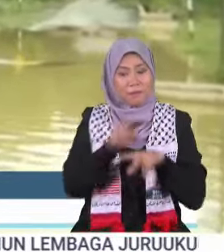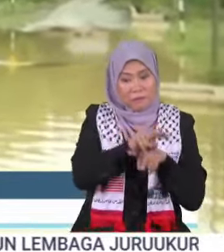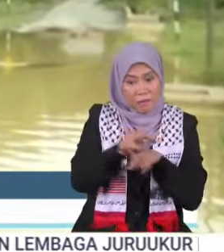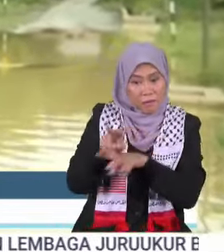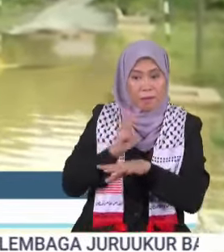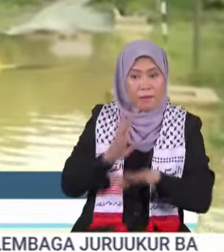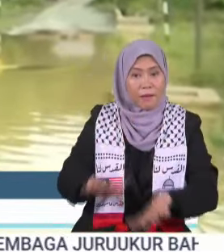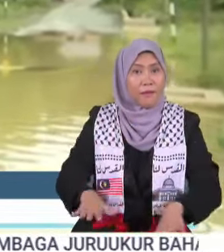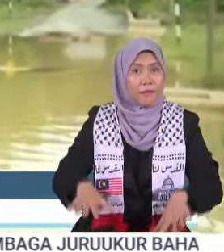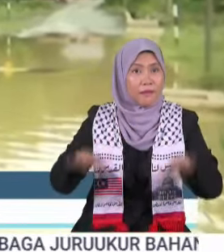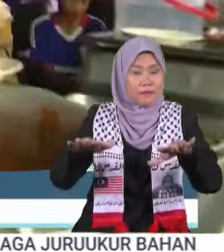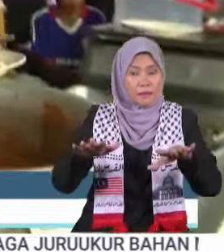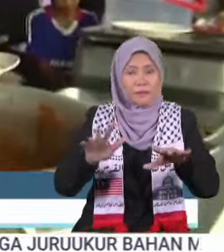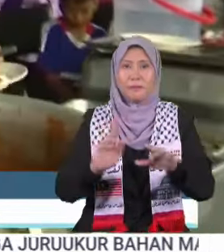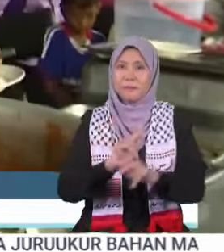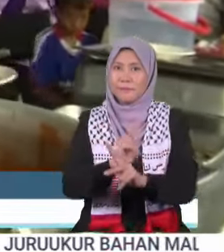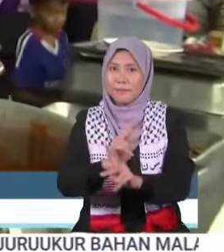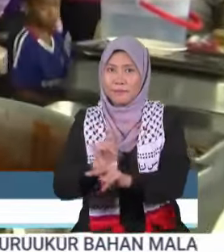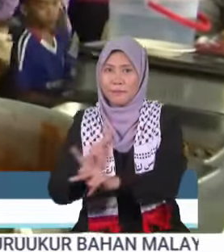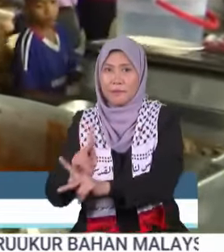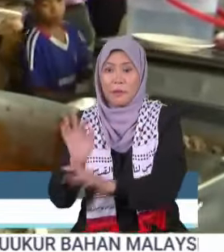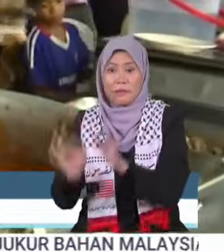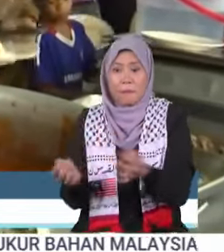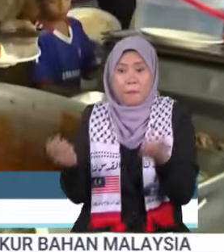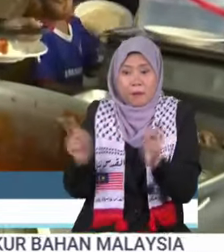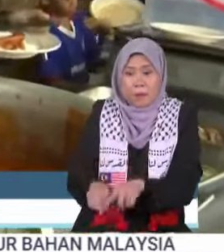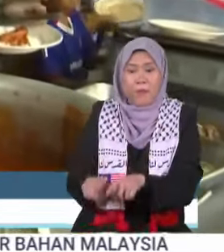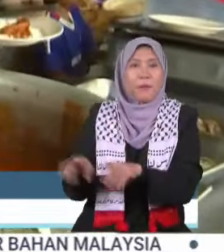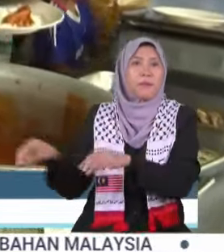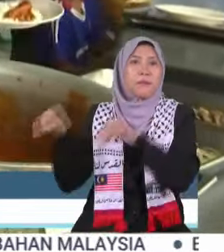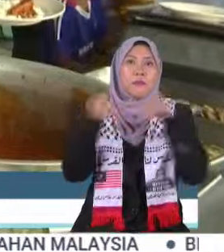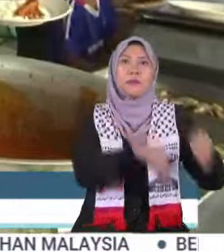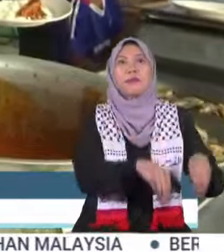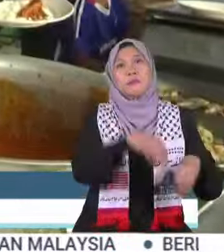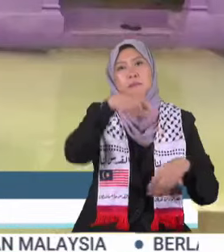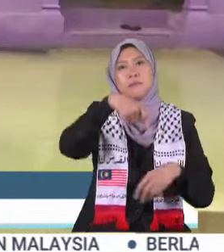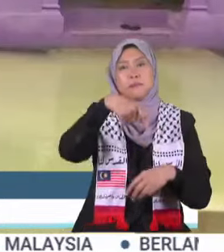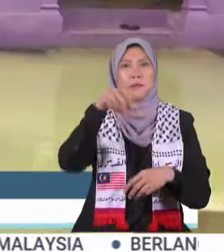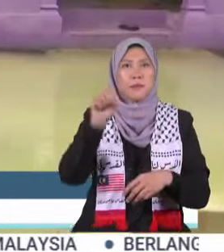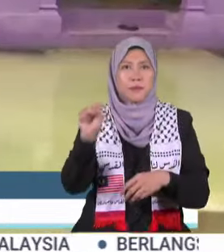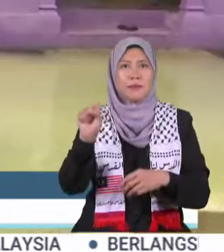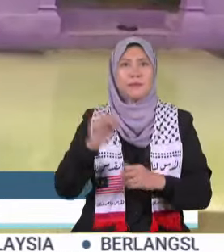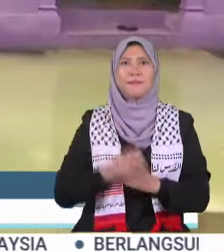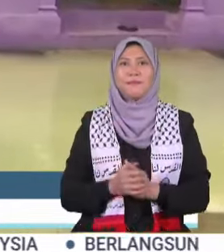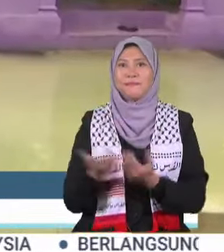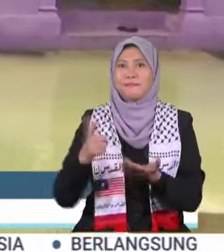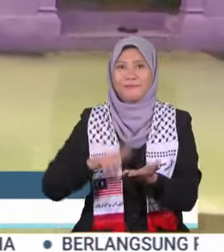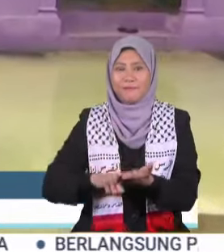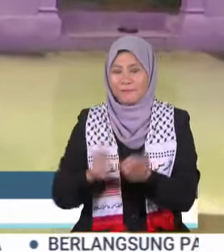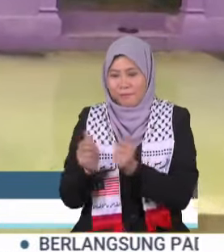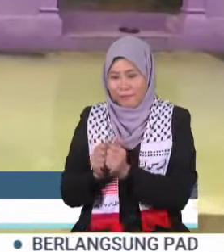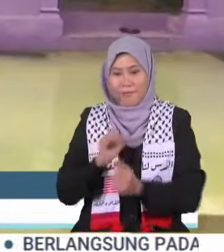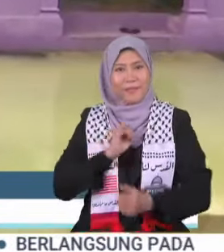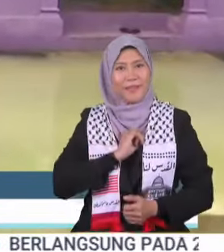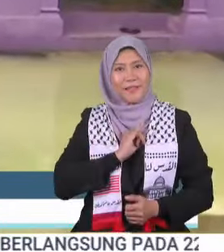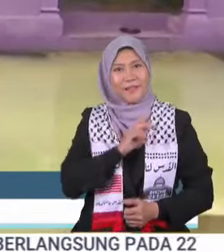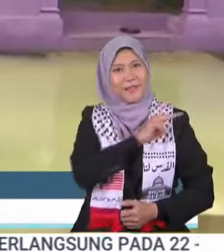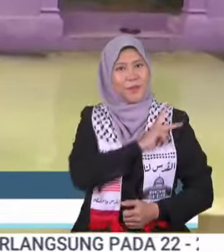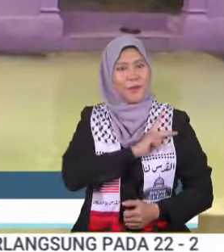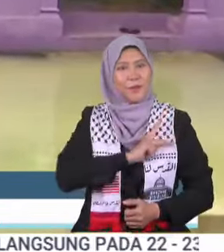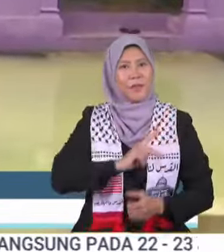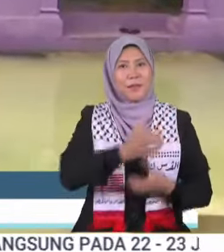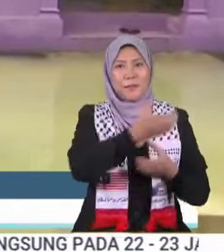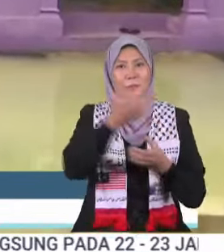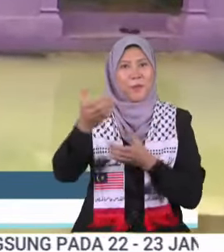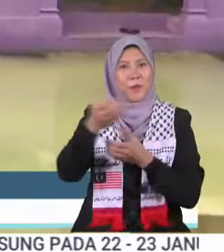keadaan air serta bersiapsiaga jika berlaku perpindahan penduduk dan bagi mengetahui lebih lanjut seketika bersama Saya adalah ketua Balai